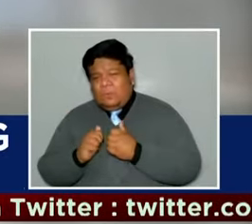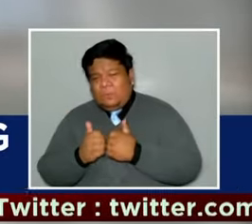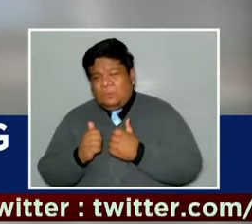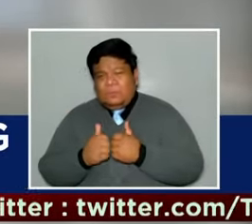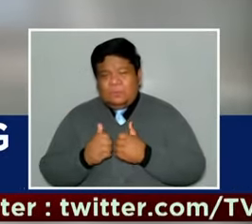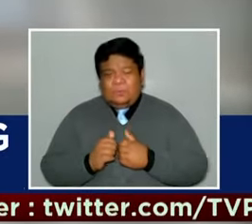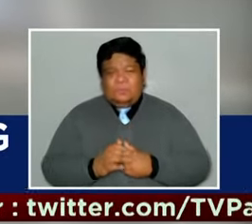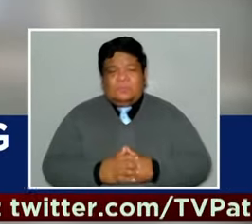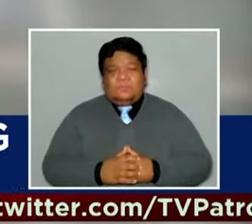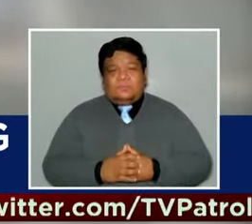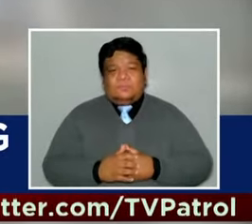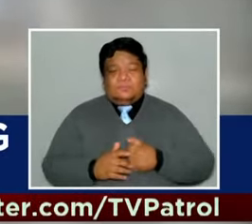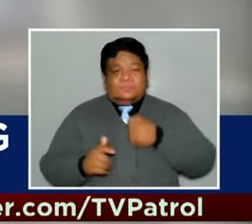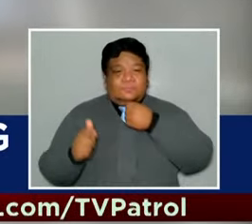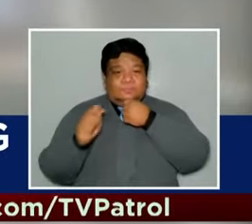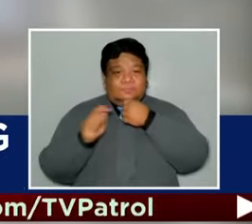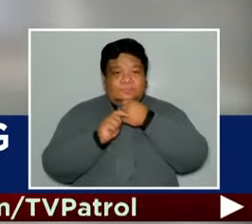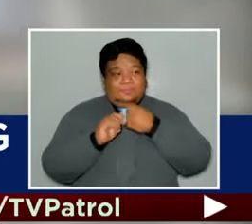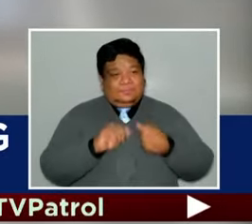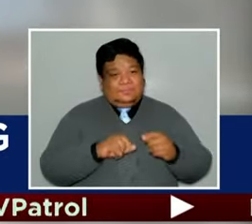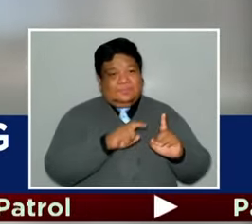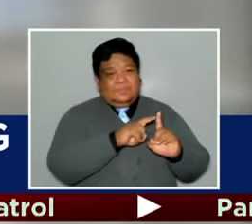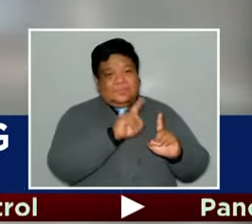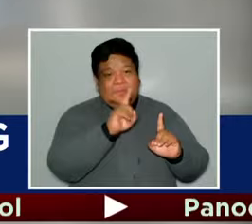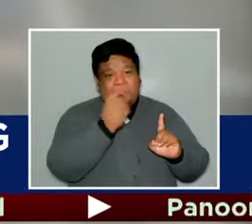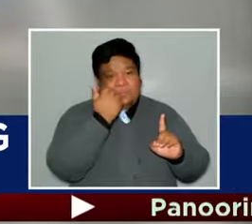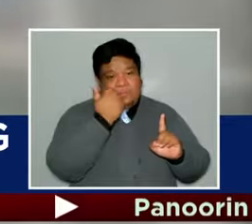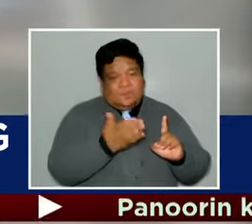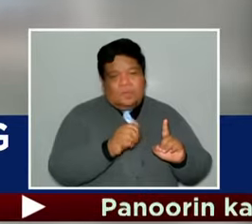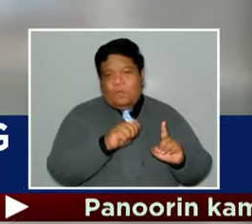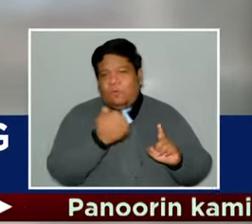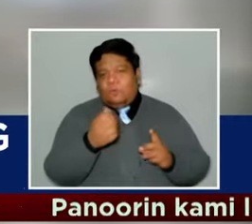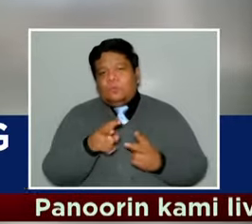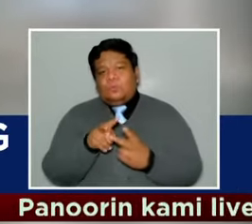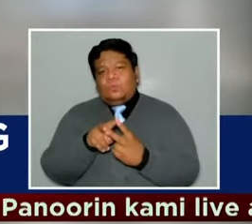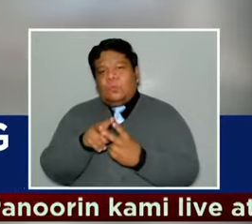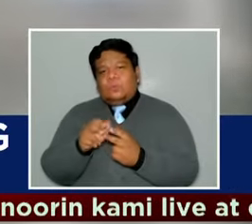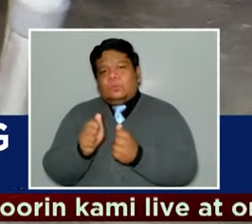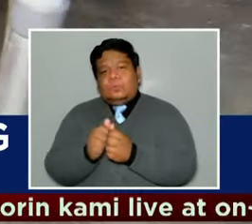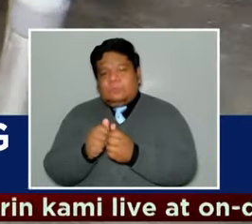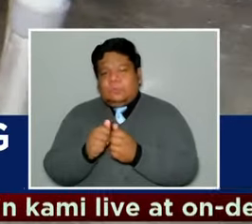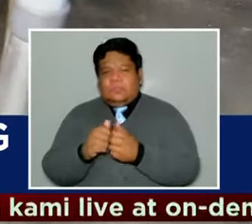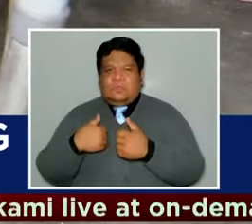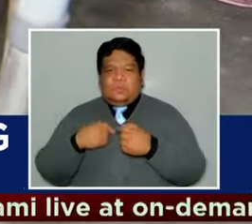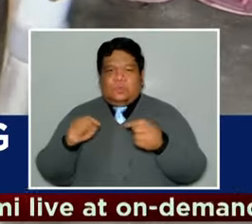Bukod kay De La Cueva, sugutan ang dalawa pa niyang kasamahan. Isa sa kanila, critical.